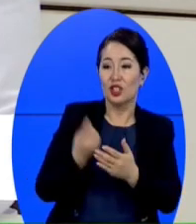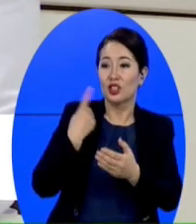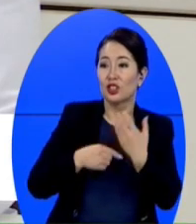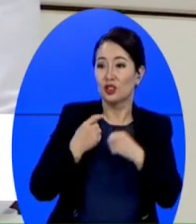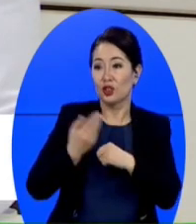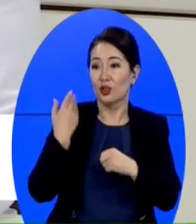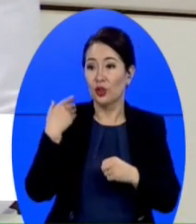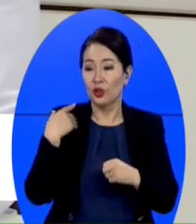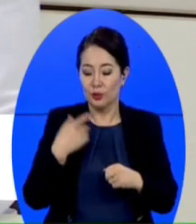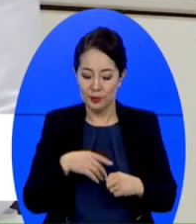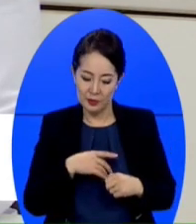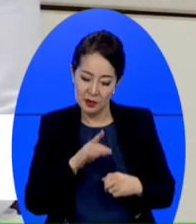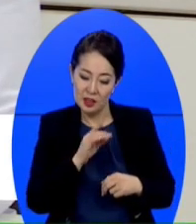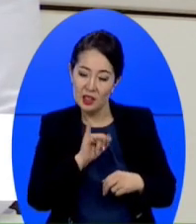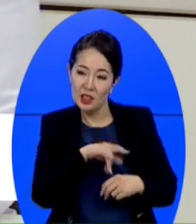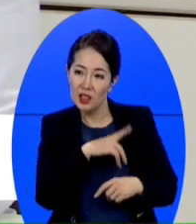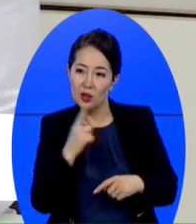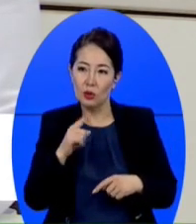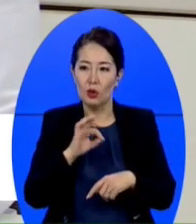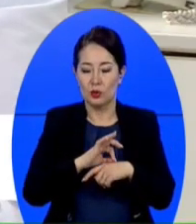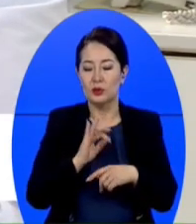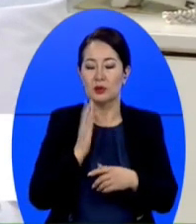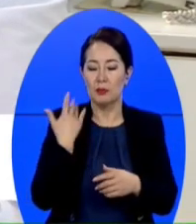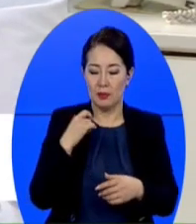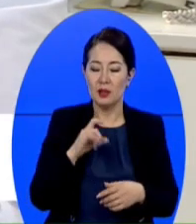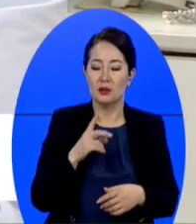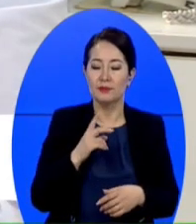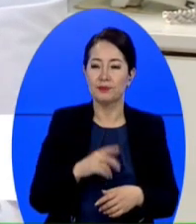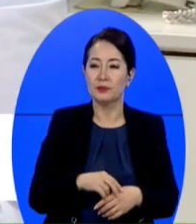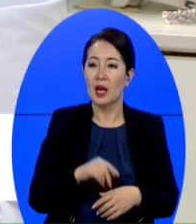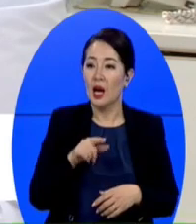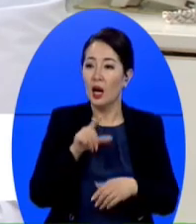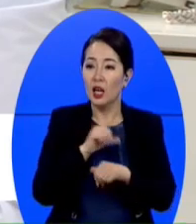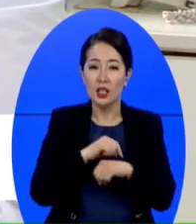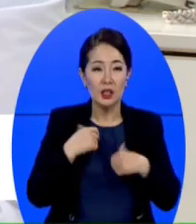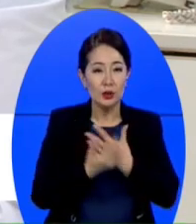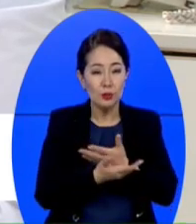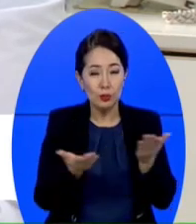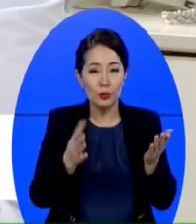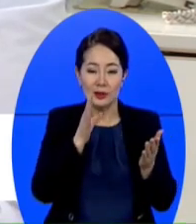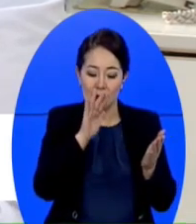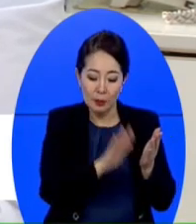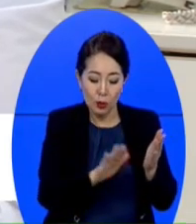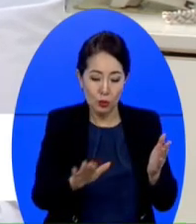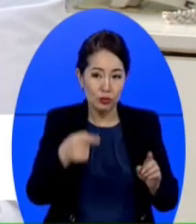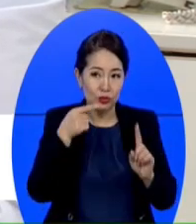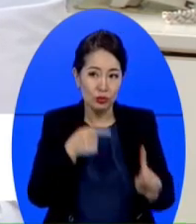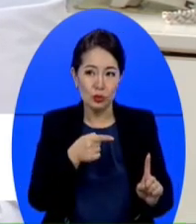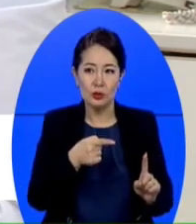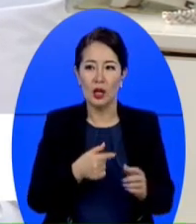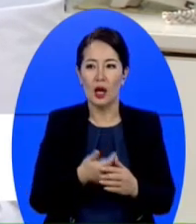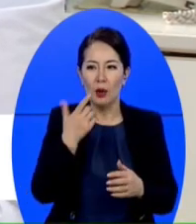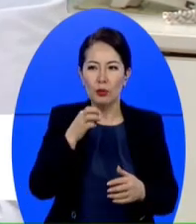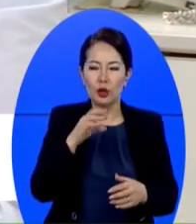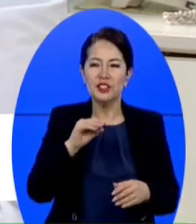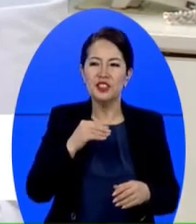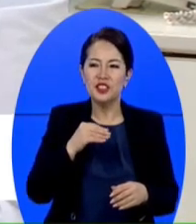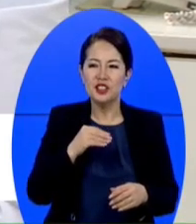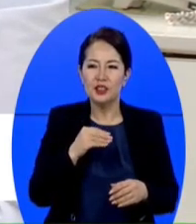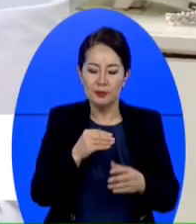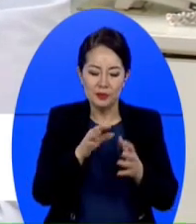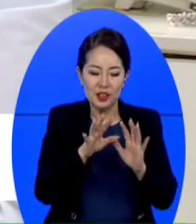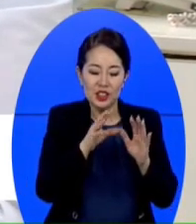бол ердөө арай жоох ихсэг хандлагатай бол байсаа. Ард иргэд маань бага насны хүүхдүүдтэй тийм ээ голчлон ерөөсө жигэнсэн чансан